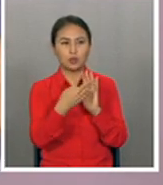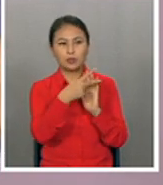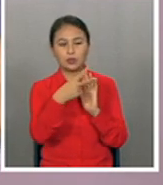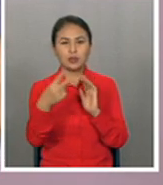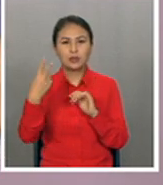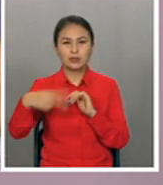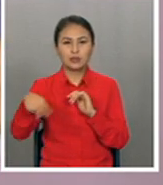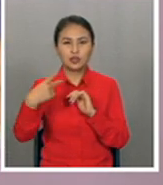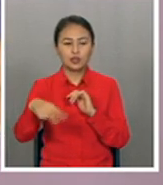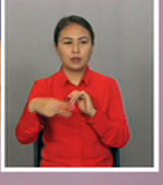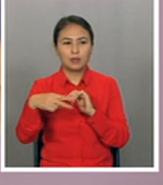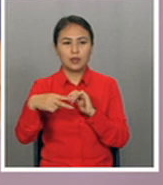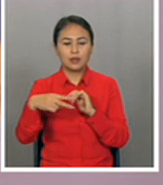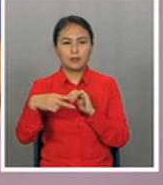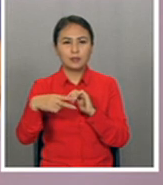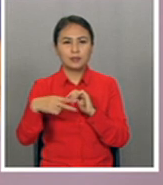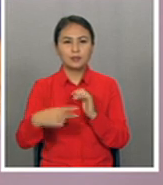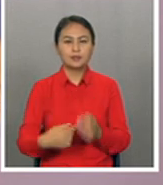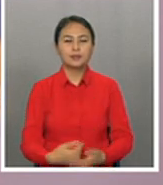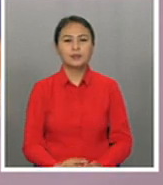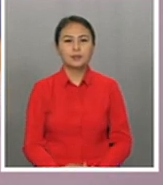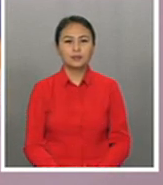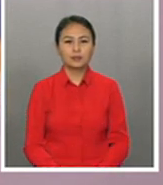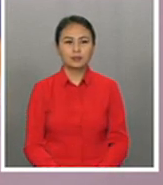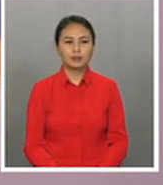көбейтіндісінің мәні 20-ға тең болады.